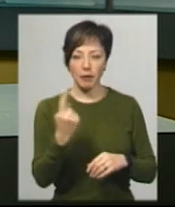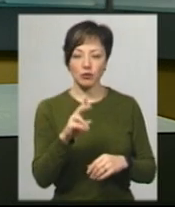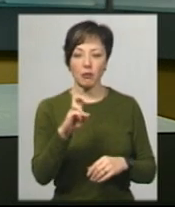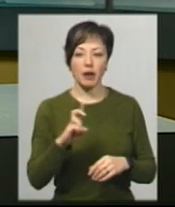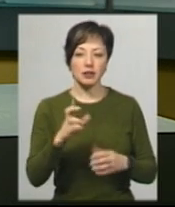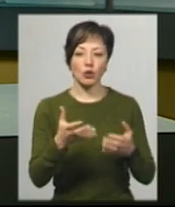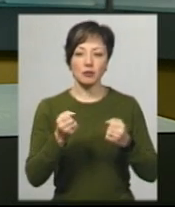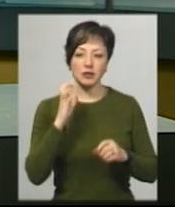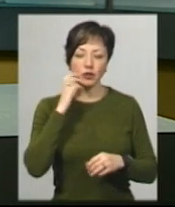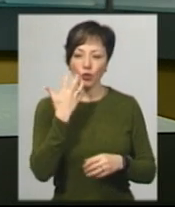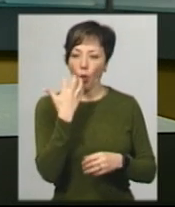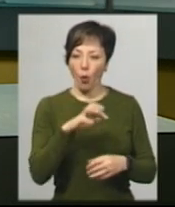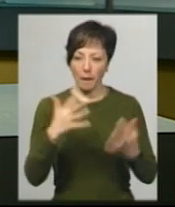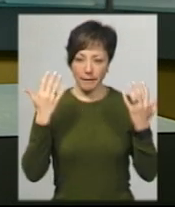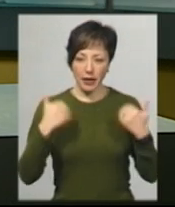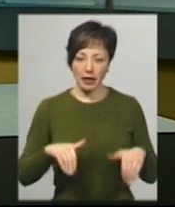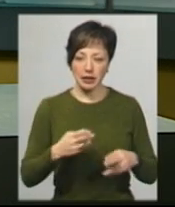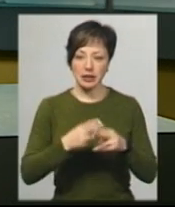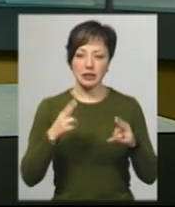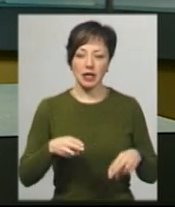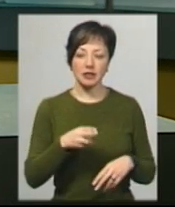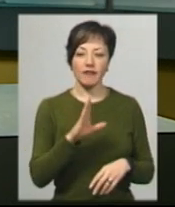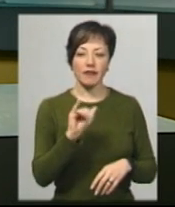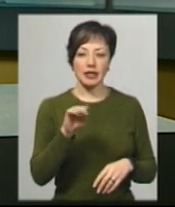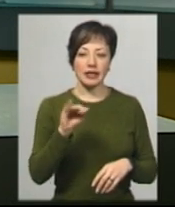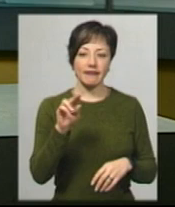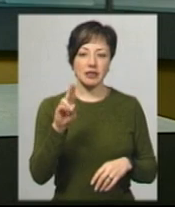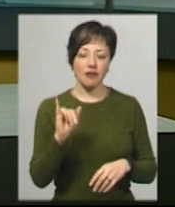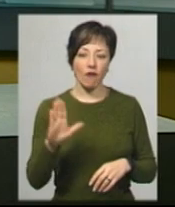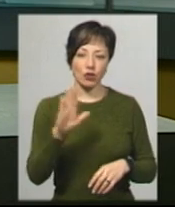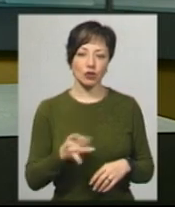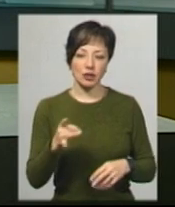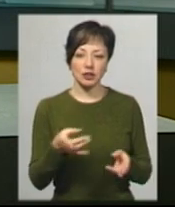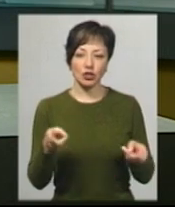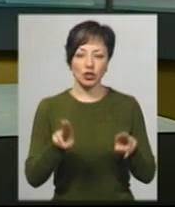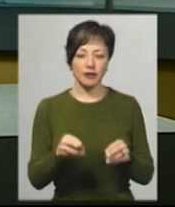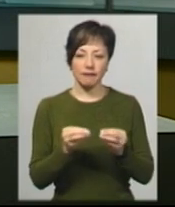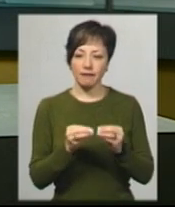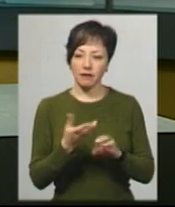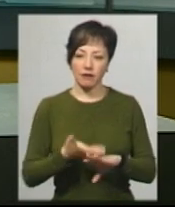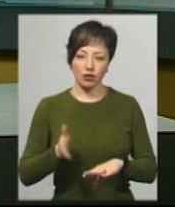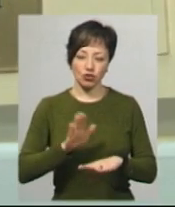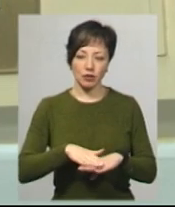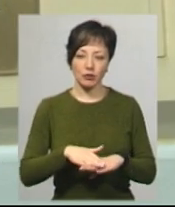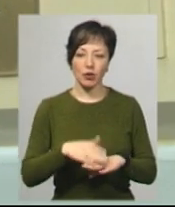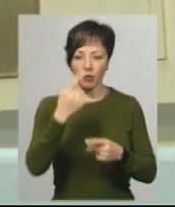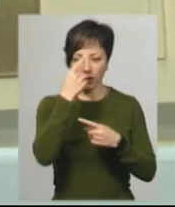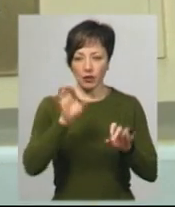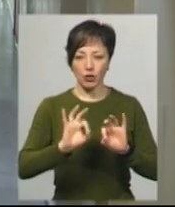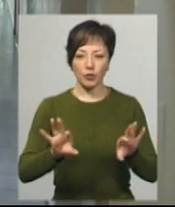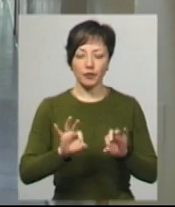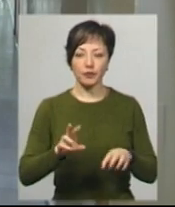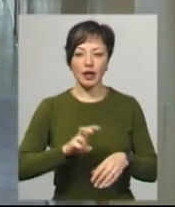березня отримав серйозні опіки на станції Вітівці Волочиського району, залишається стабільно важким. Про це Суспільному